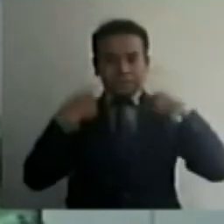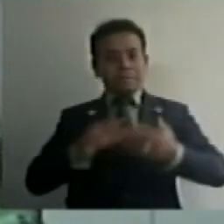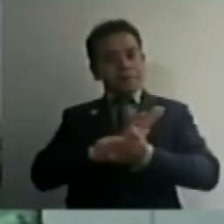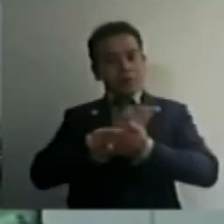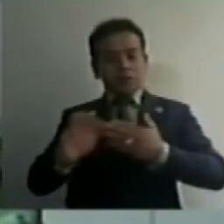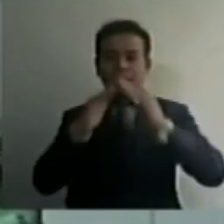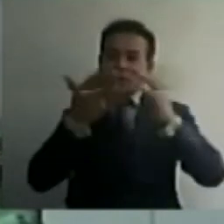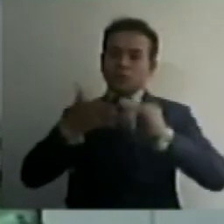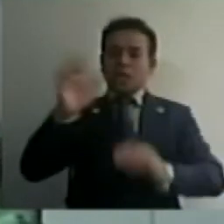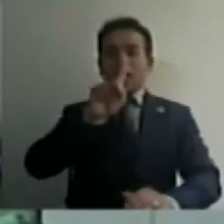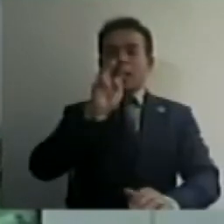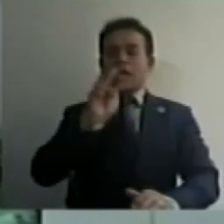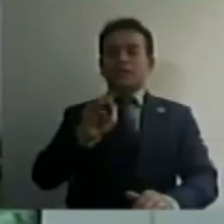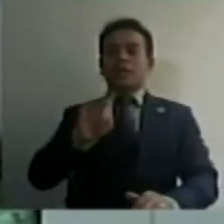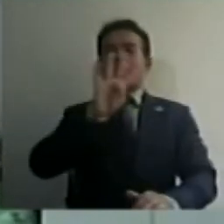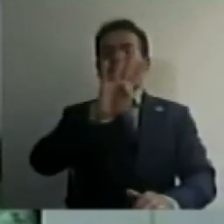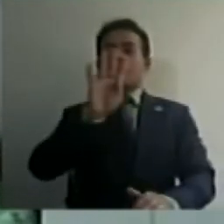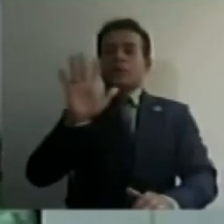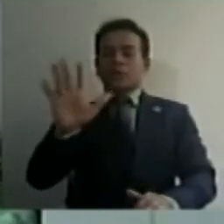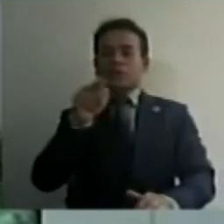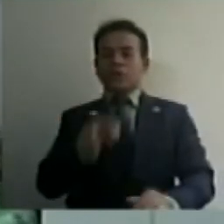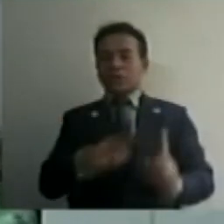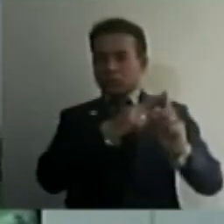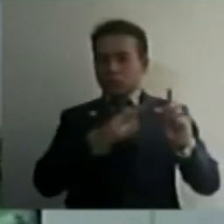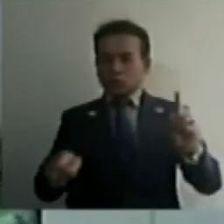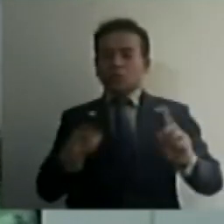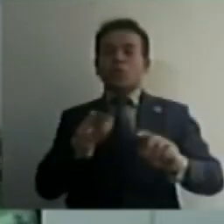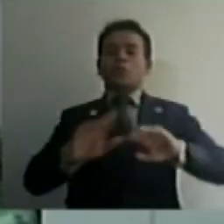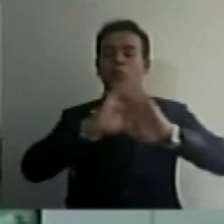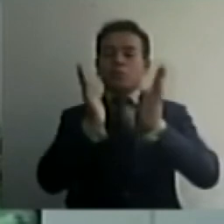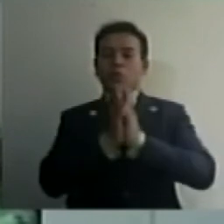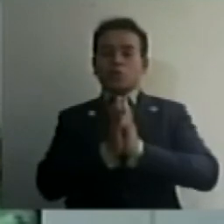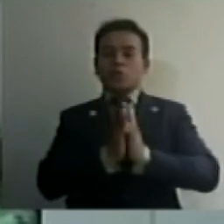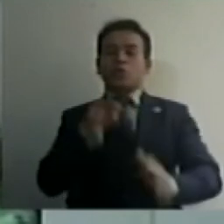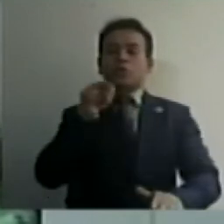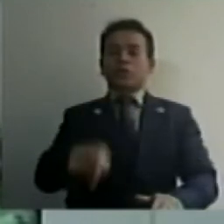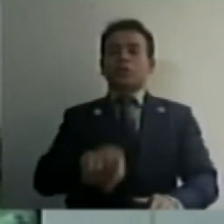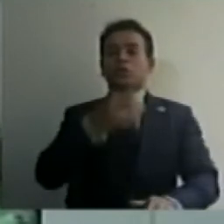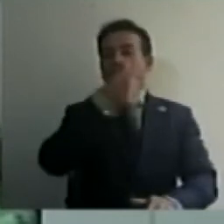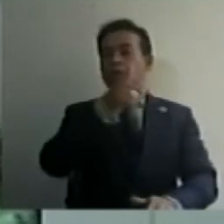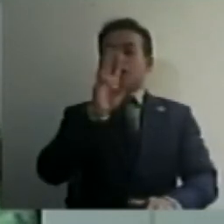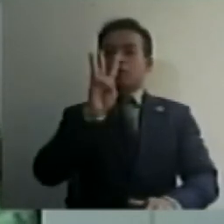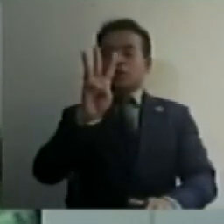অদ্যাবধি কোয়ারেন্টাইন মুক্ত হয়েছেন 63,276 জন।